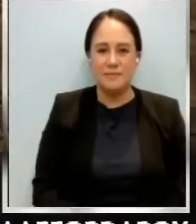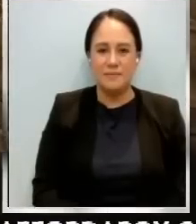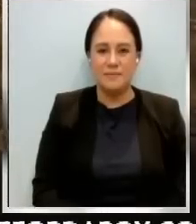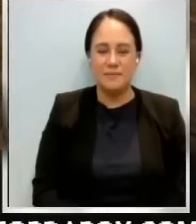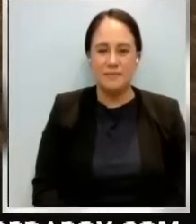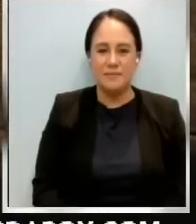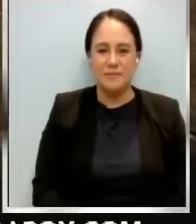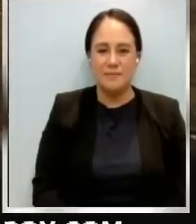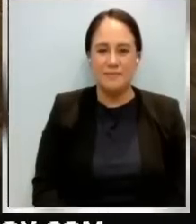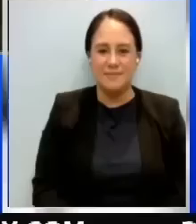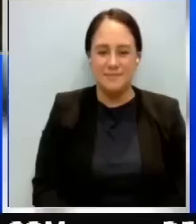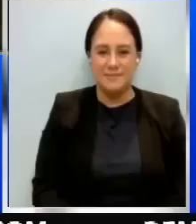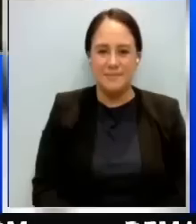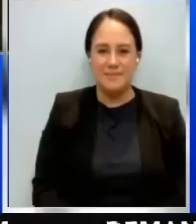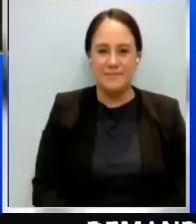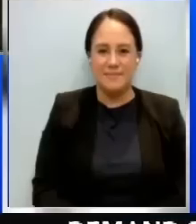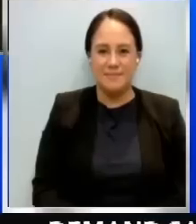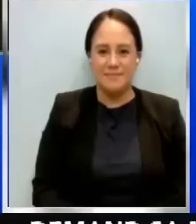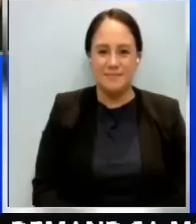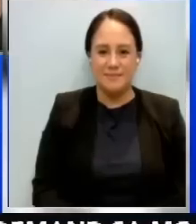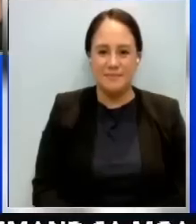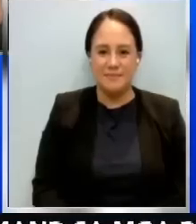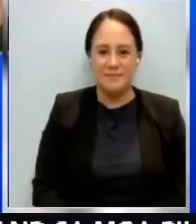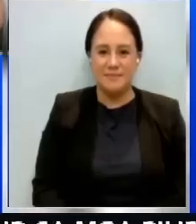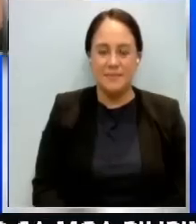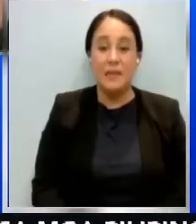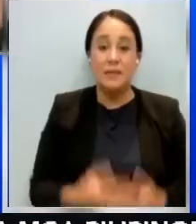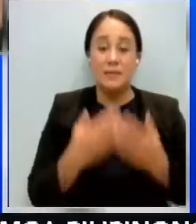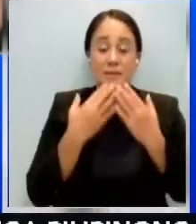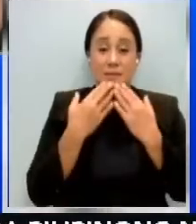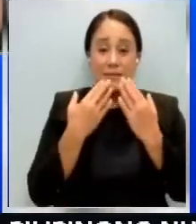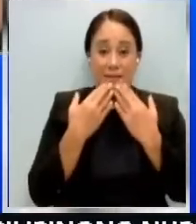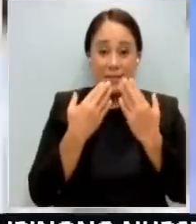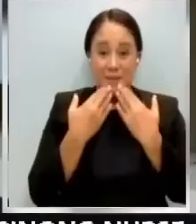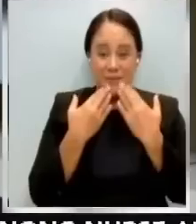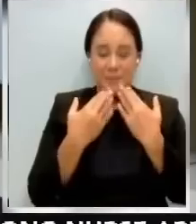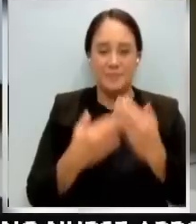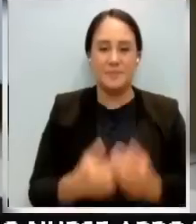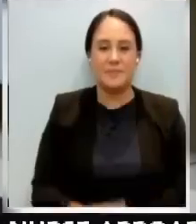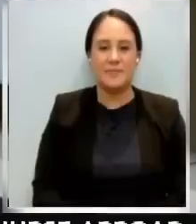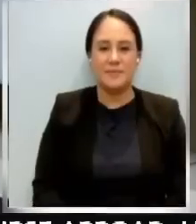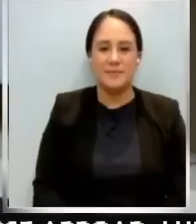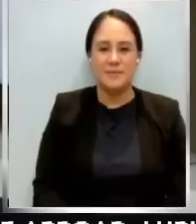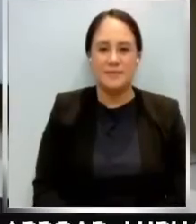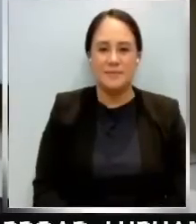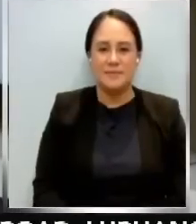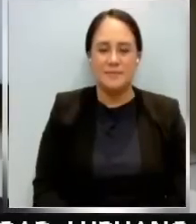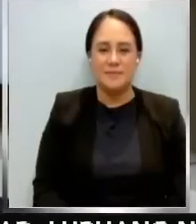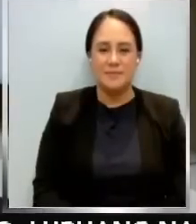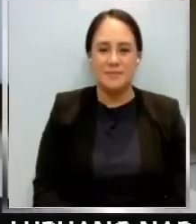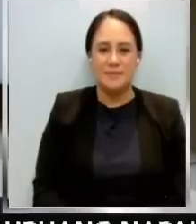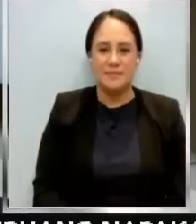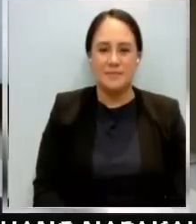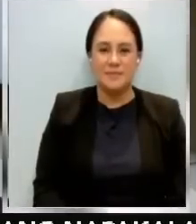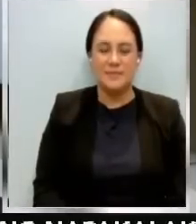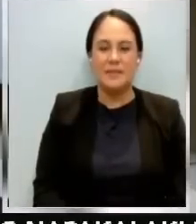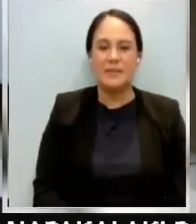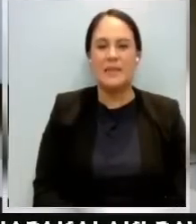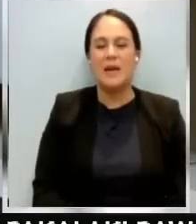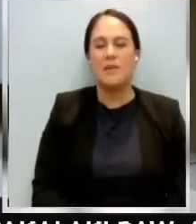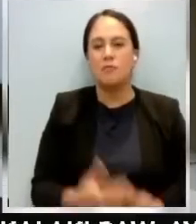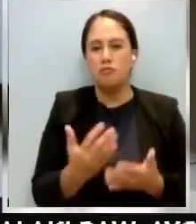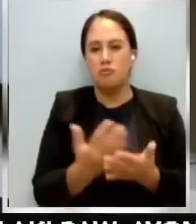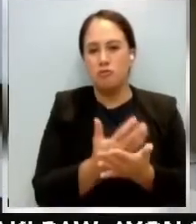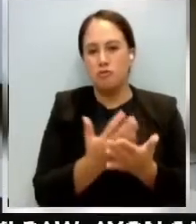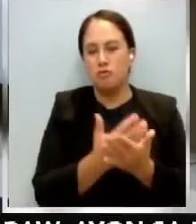24 Oras. Maraming salamat, Mark Salazar. May panibagong idinulog sa Korte